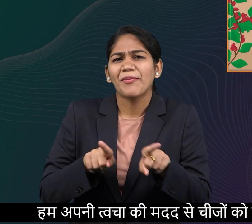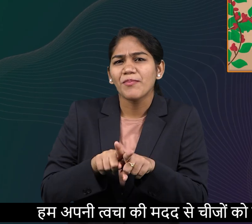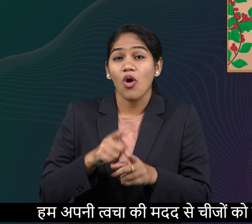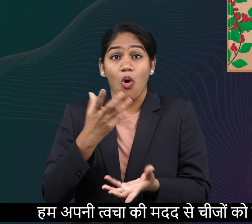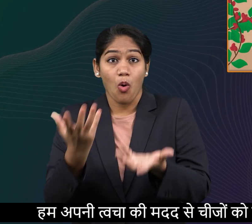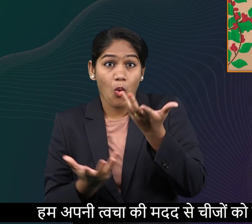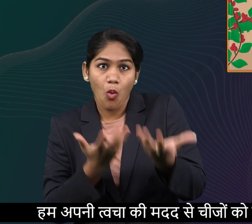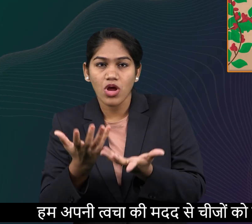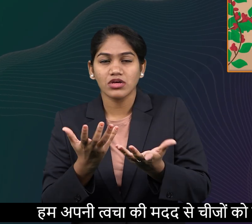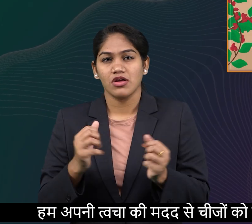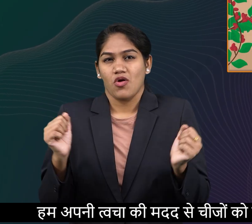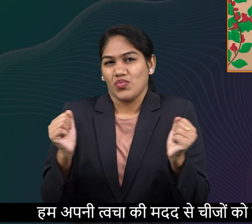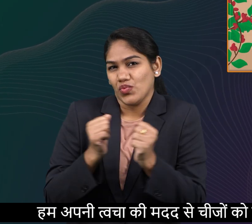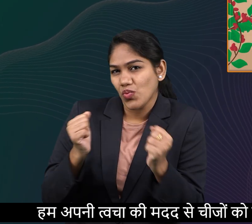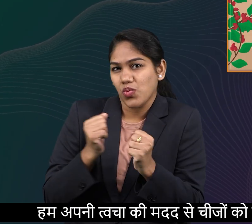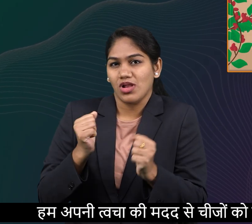ठंडा।